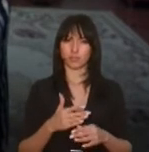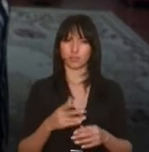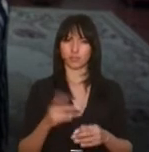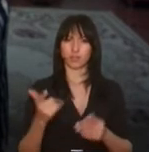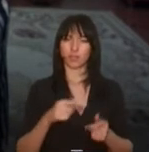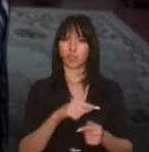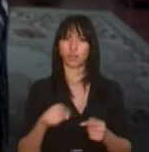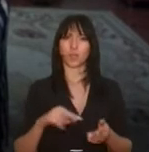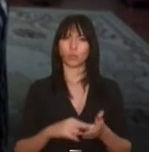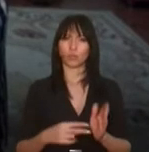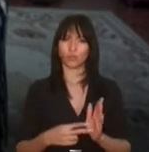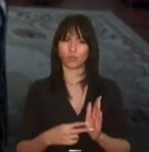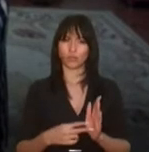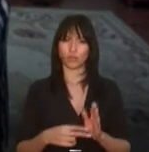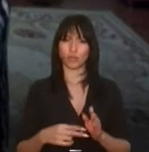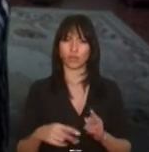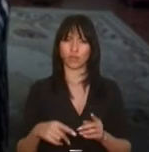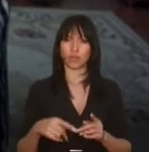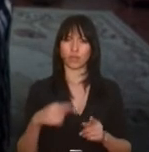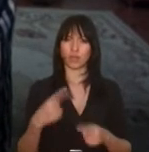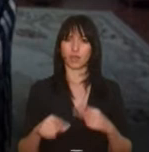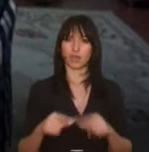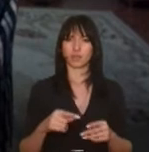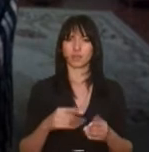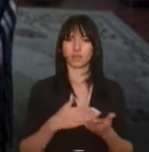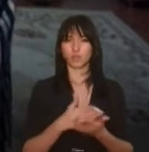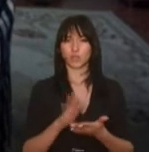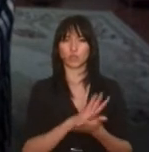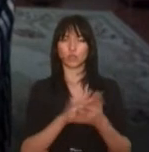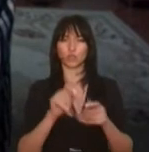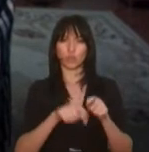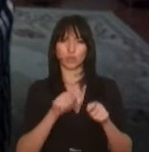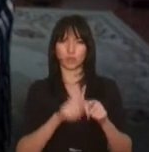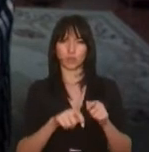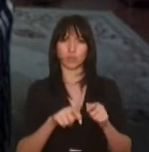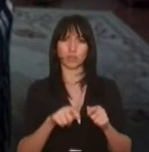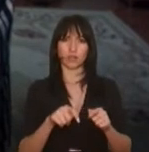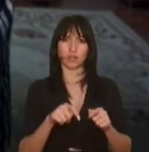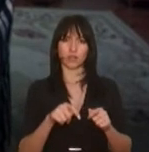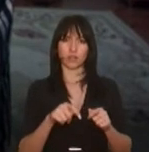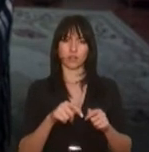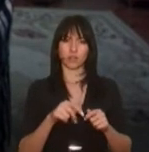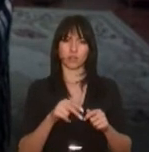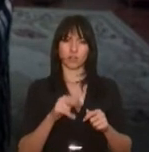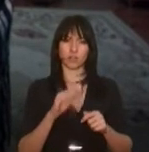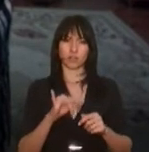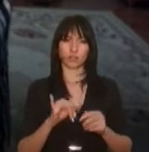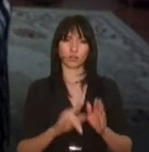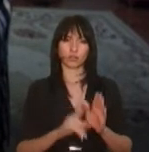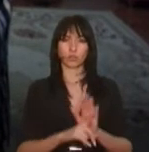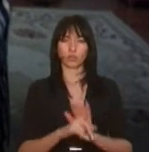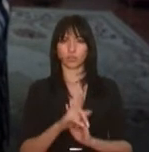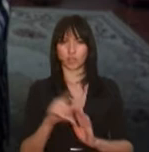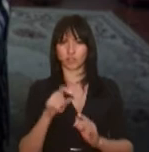додаються і хірурги, і інші спеціалісти. І в 14 років, коли вже починається статеве дозрівання,